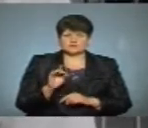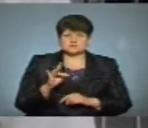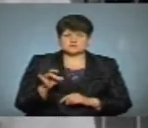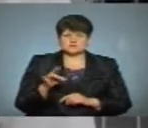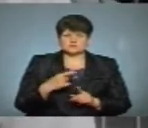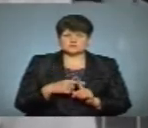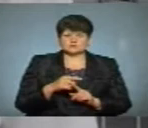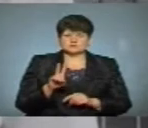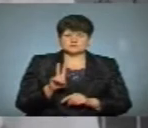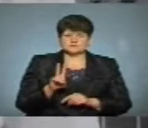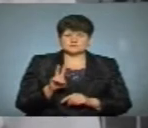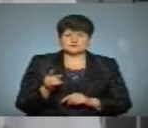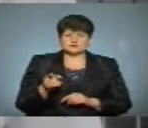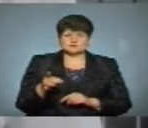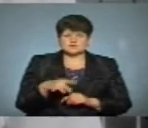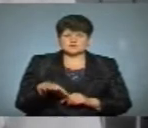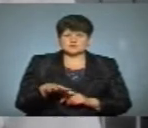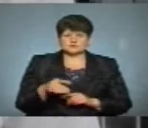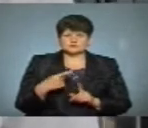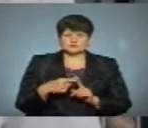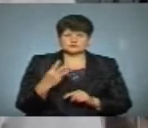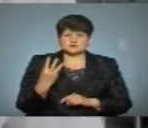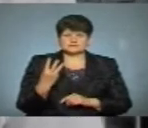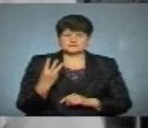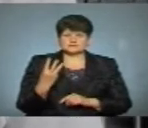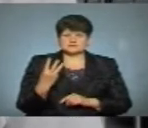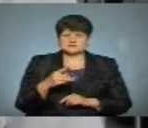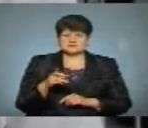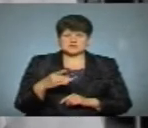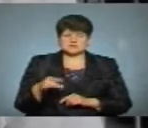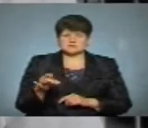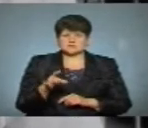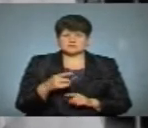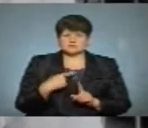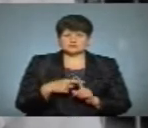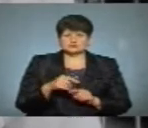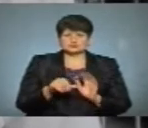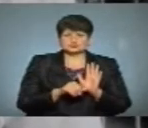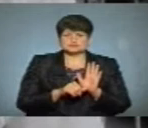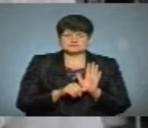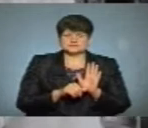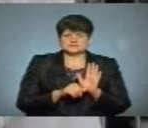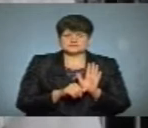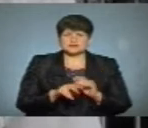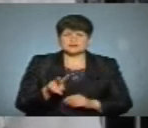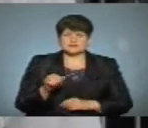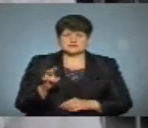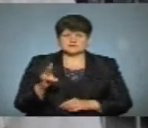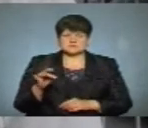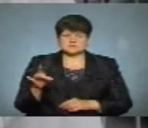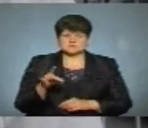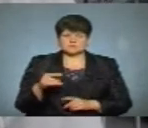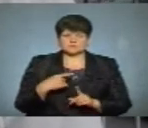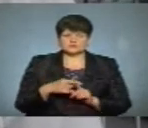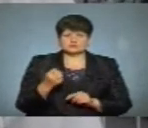район плюс 2, Тернопільський район плюс 3, Збаразький район плюс 6, Лановецький район